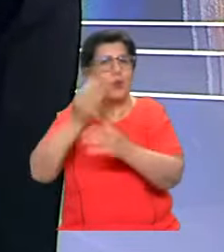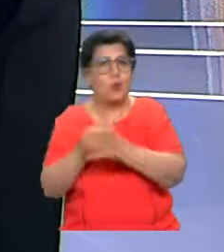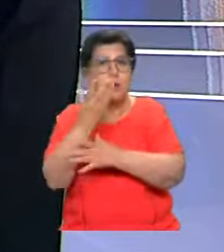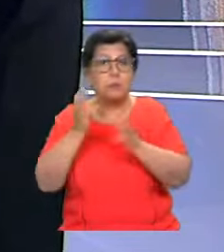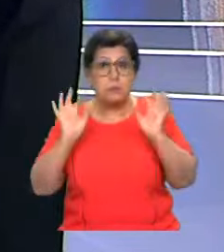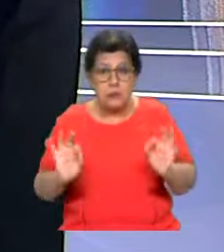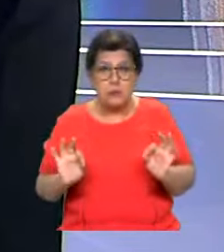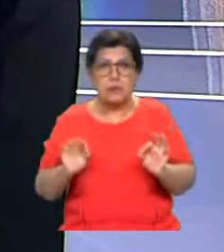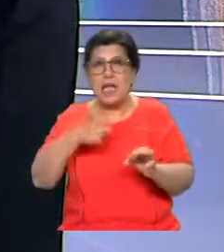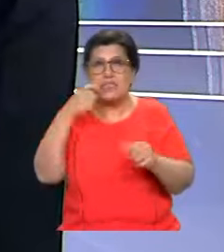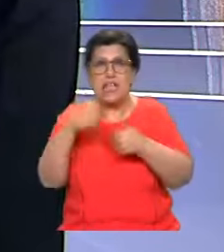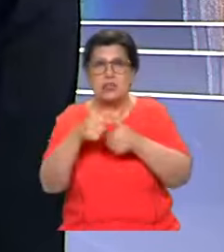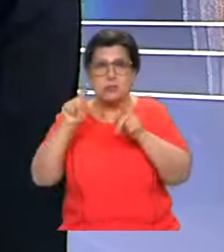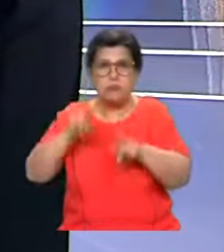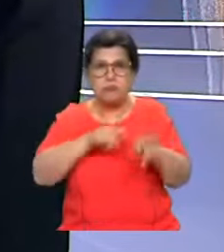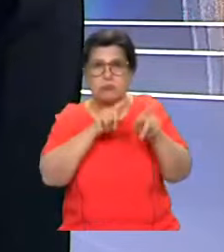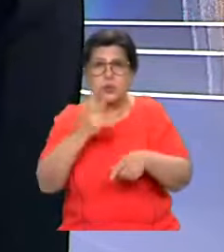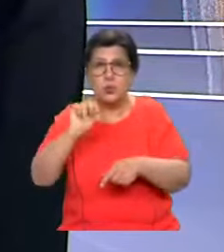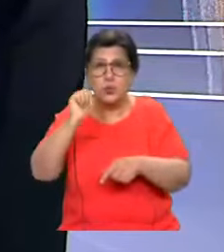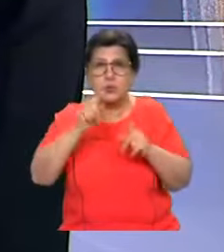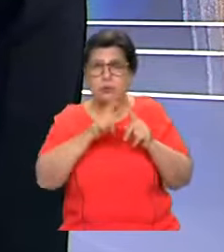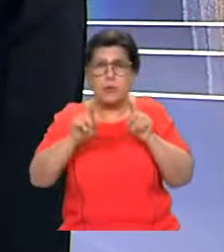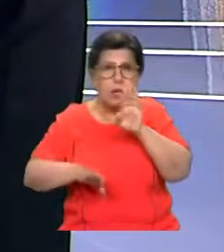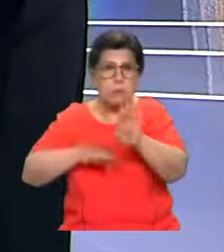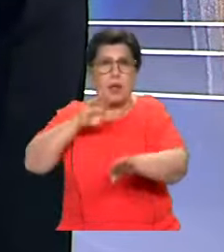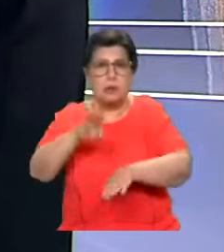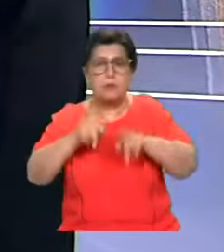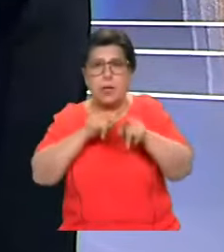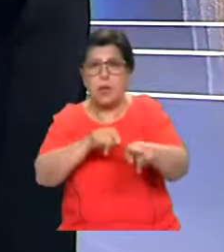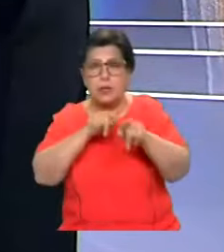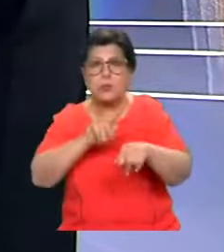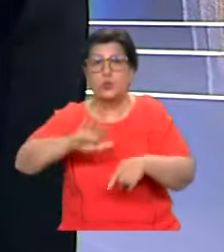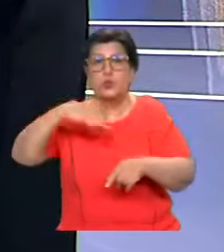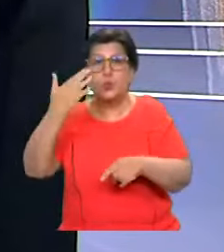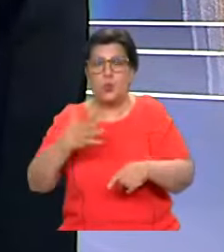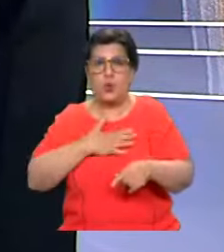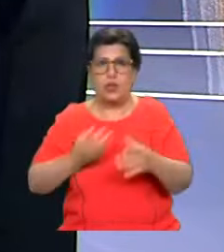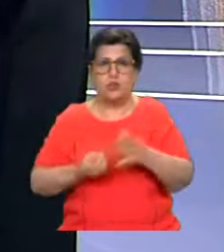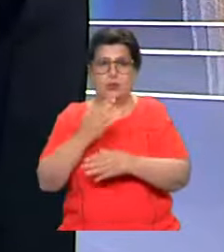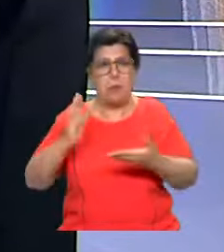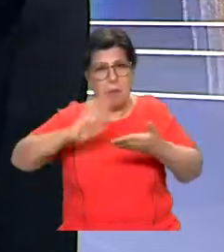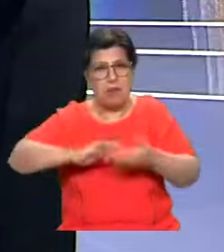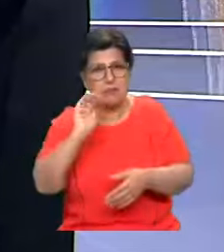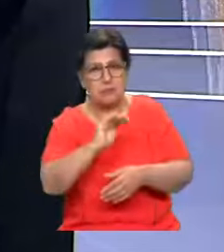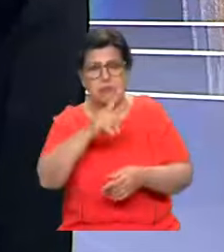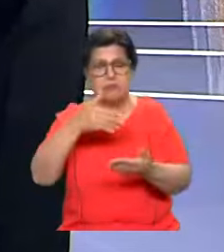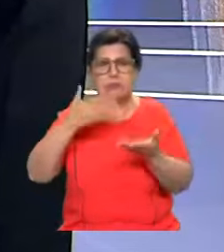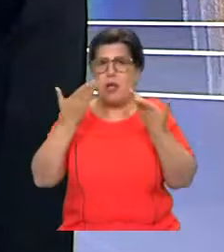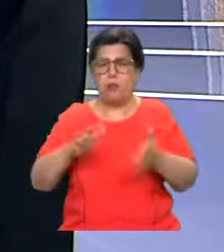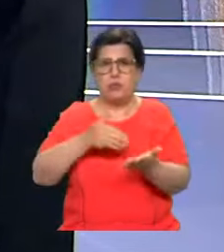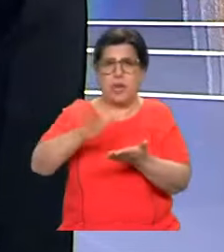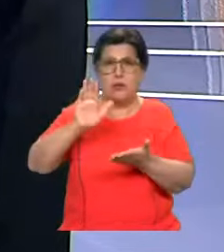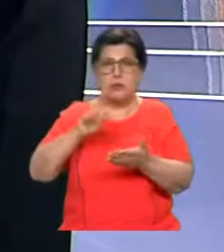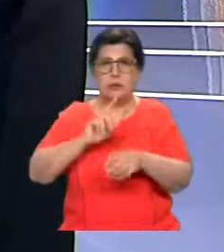başlamıştı ki eski eşi peşine düştü. 3 gün boyunca adım adım takip etti onu. Sonra da önüne çıkıp barışalım dedi. Red cevabı alınca